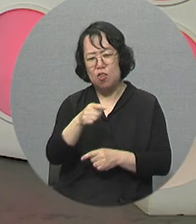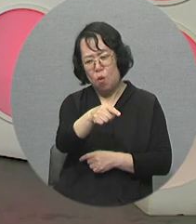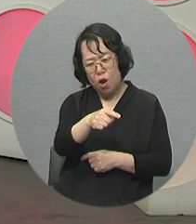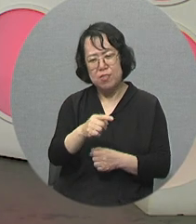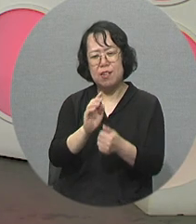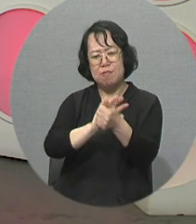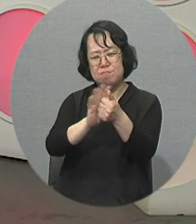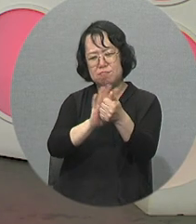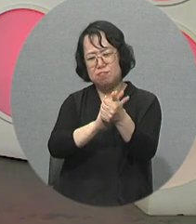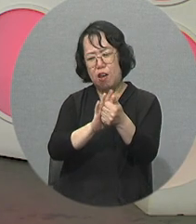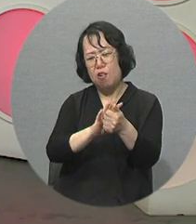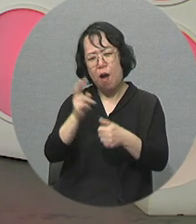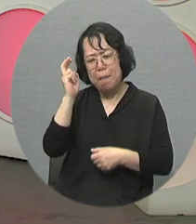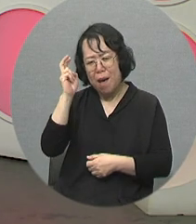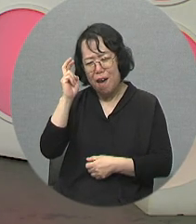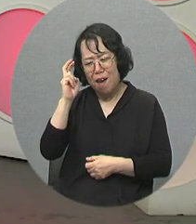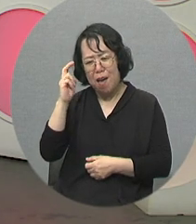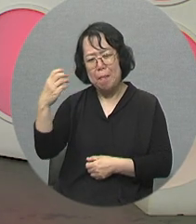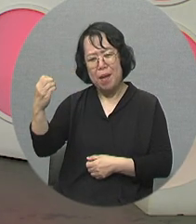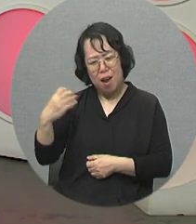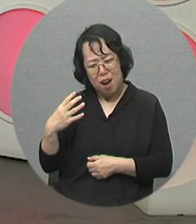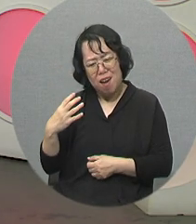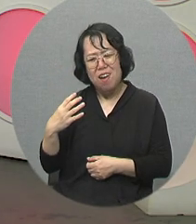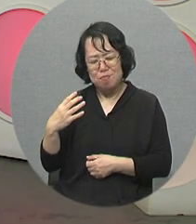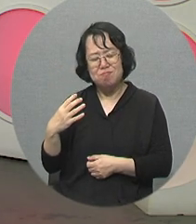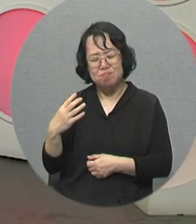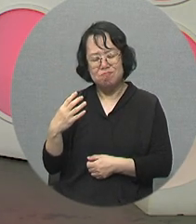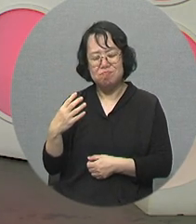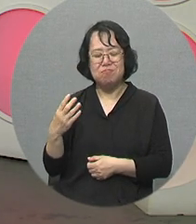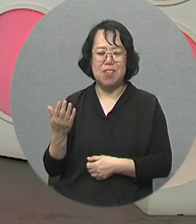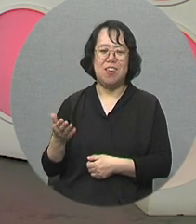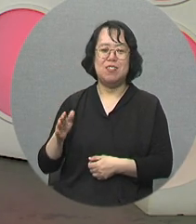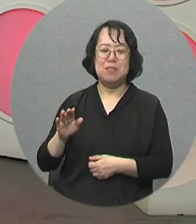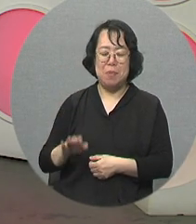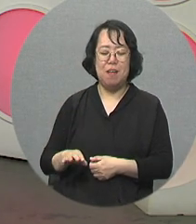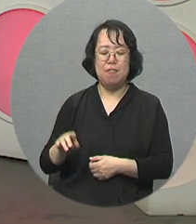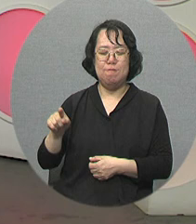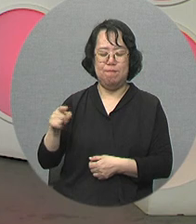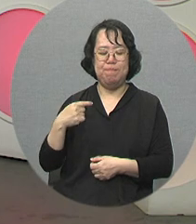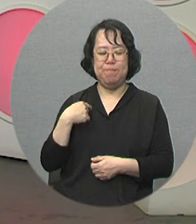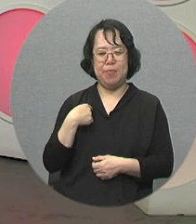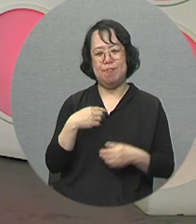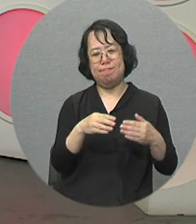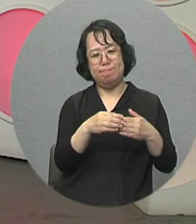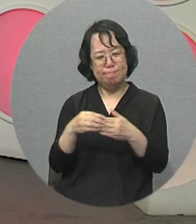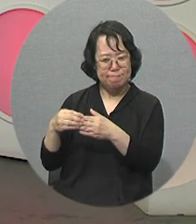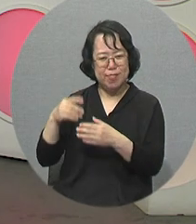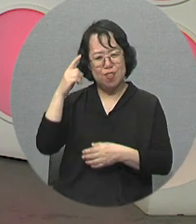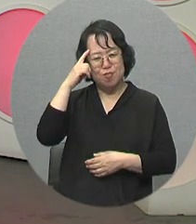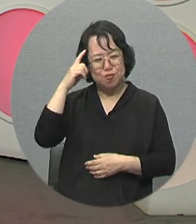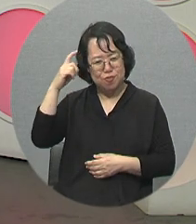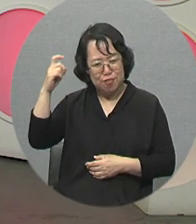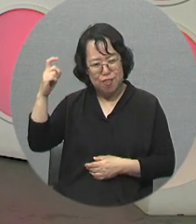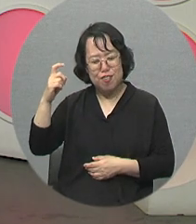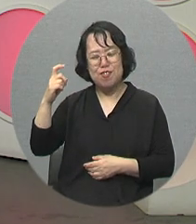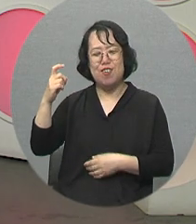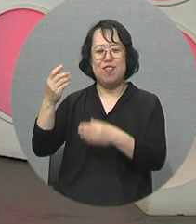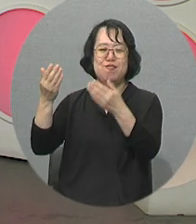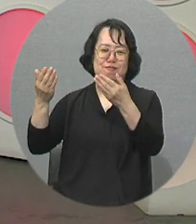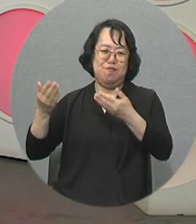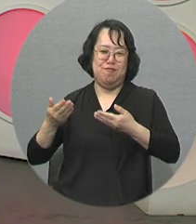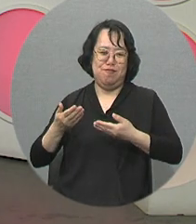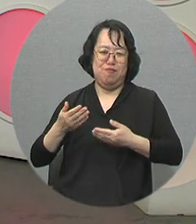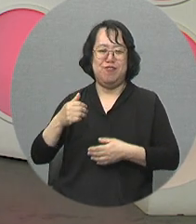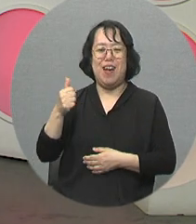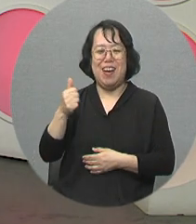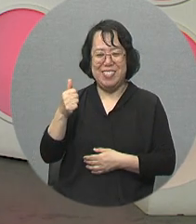마음을 나한테만 되게 잘해주나 이러실 수도 있으니까 그런 네. 기대심을 좀 낮춰주려고 진정을 해주신 것 같은데,